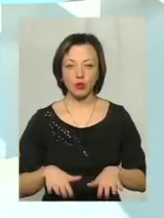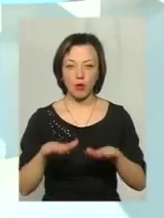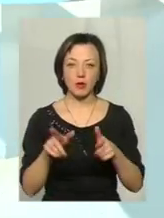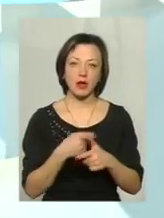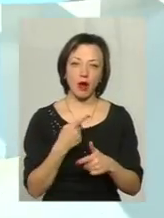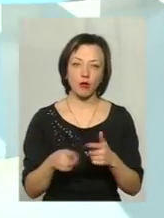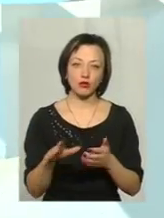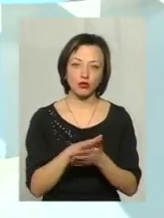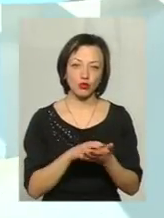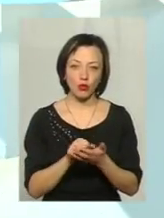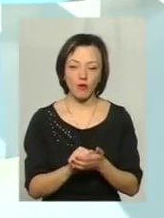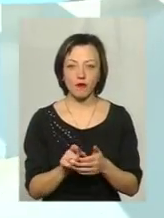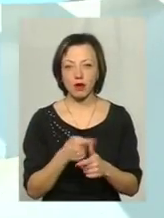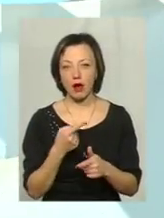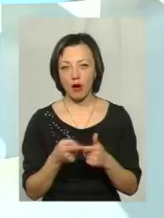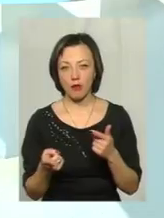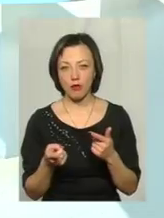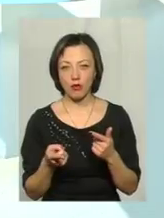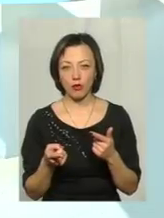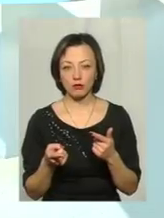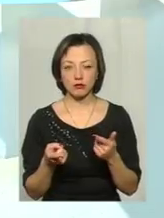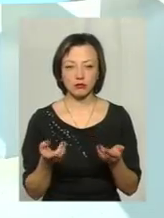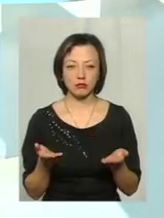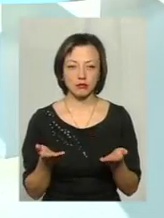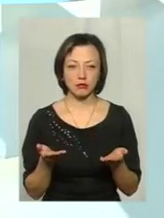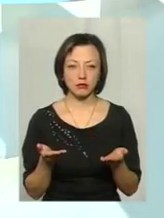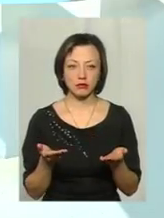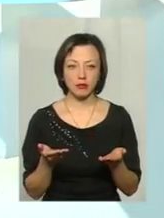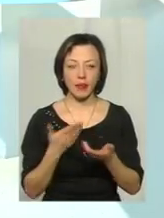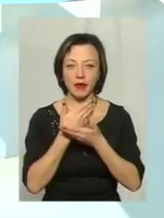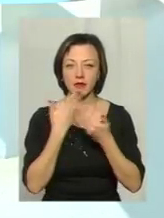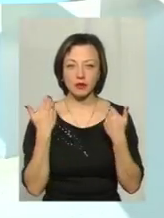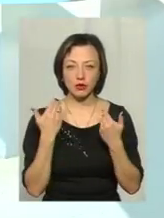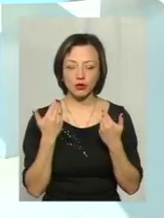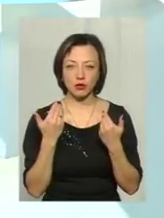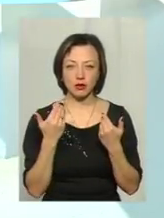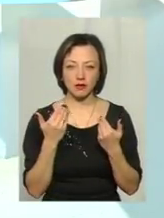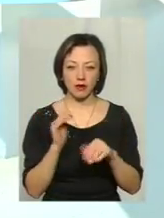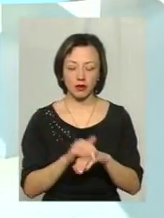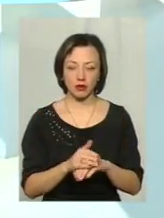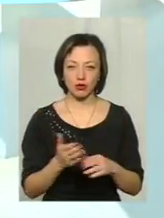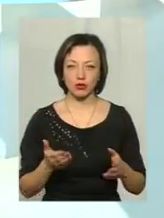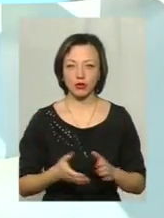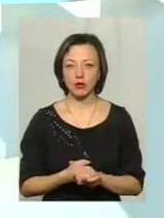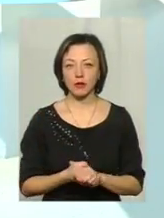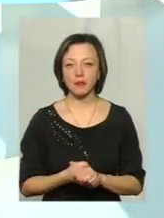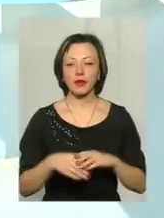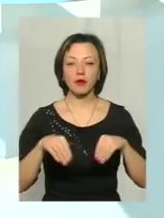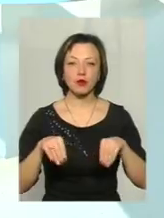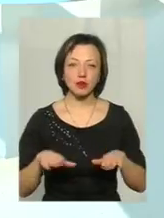вони зруйновані, або вони навіть такі, що там відсутні по факту. І постанова